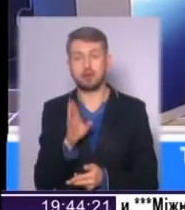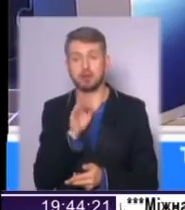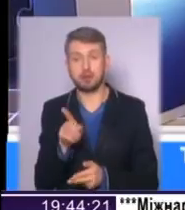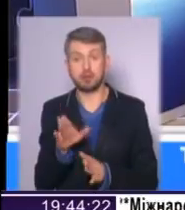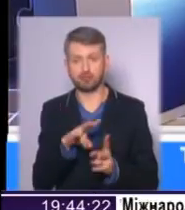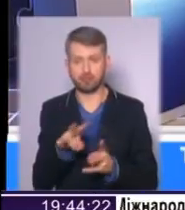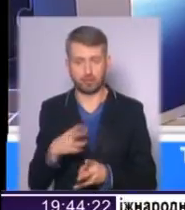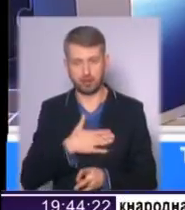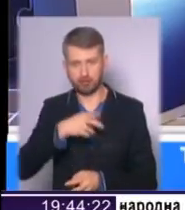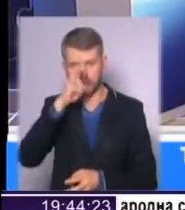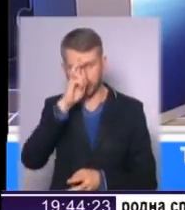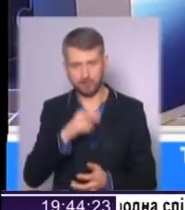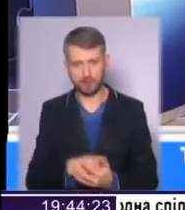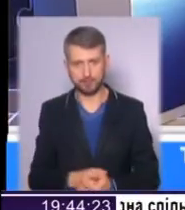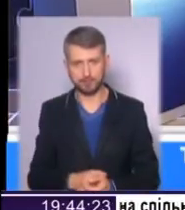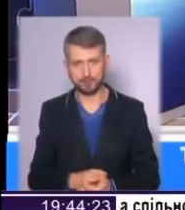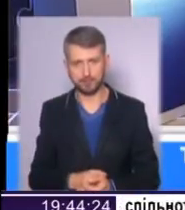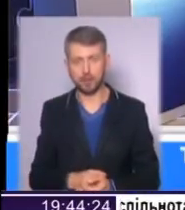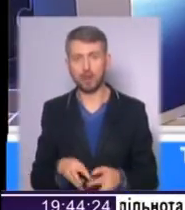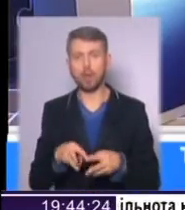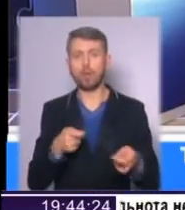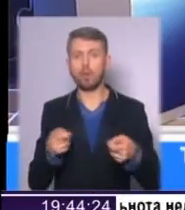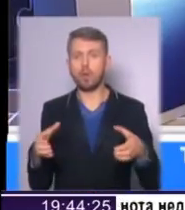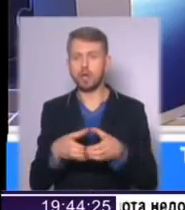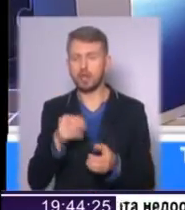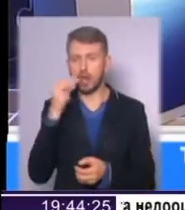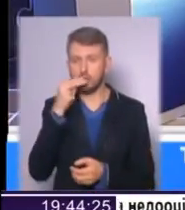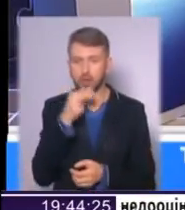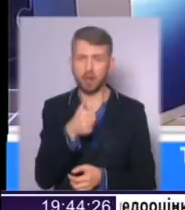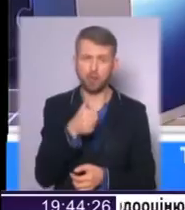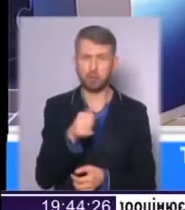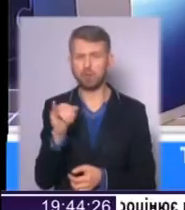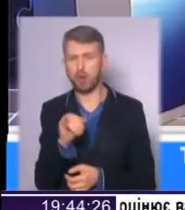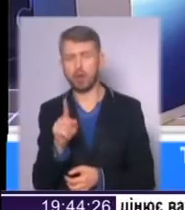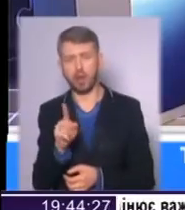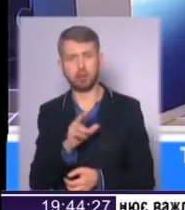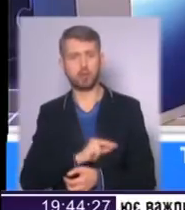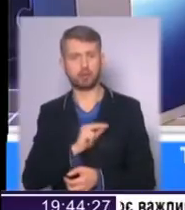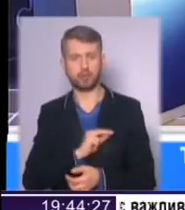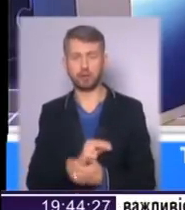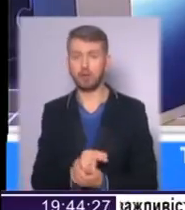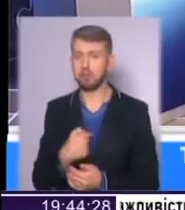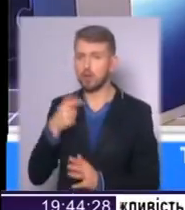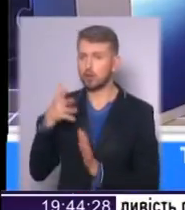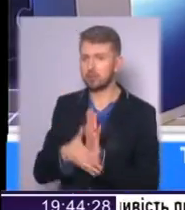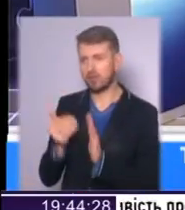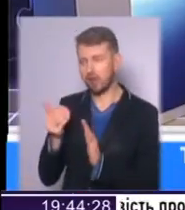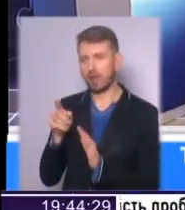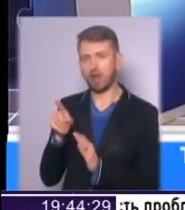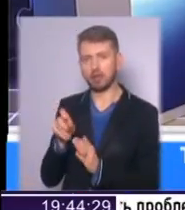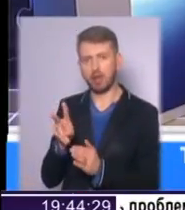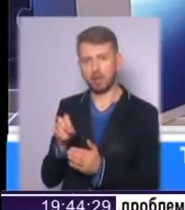шкоди нашій державі. Уряд Яценюка добре, погано, але... Ми зрозуміли вас, так, тут вже ж політичні підтексти, в